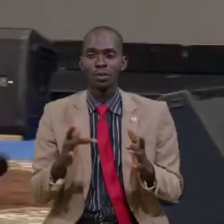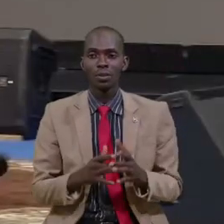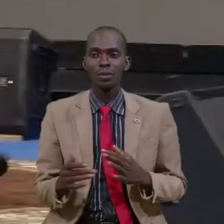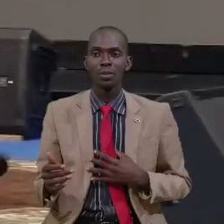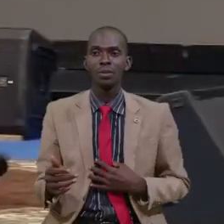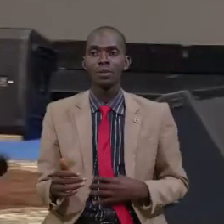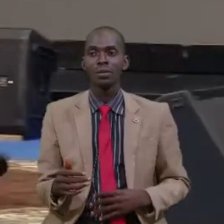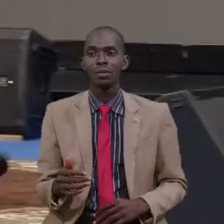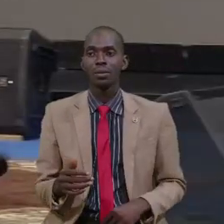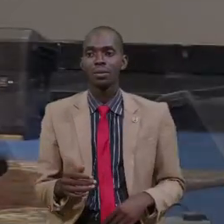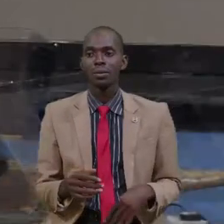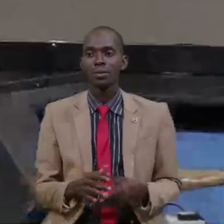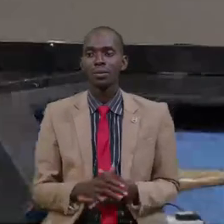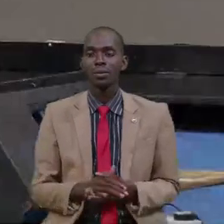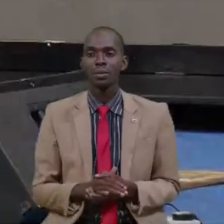Jésus.